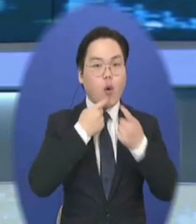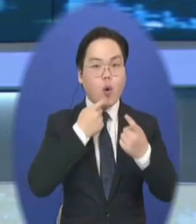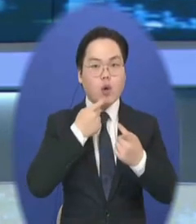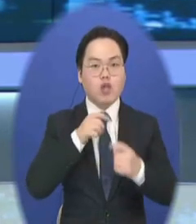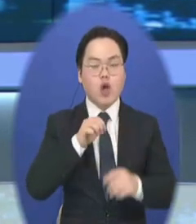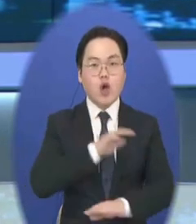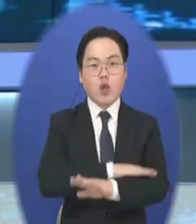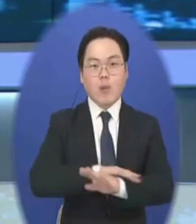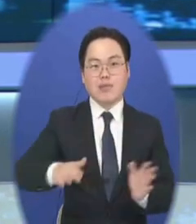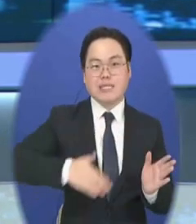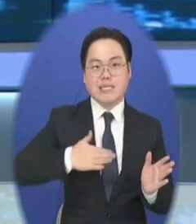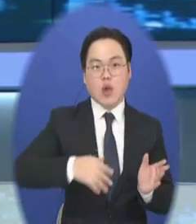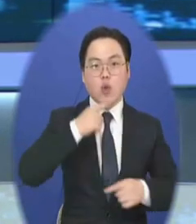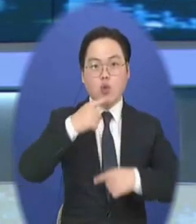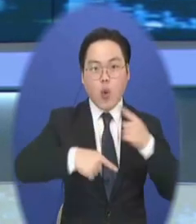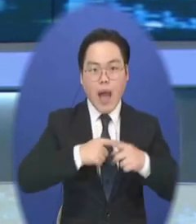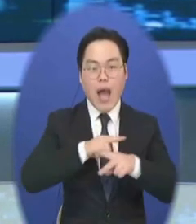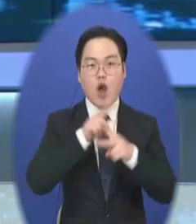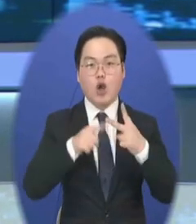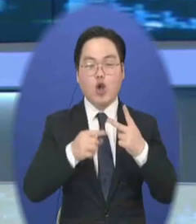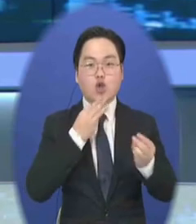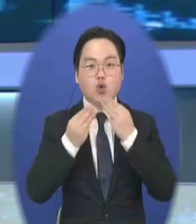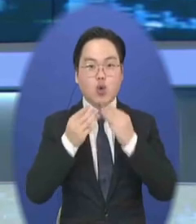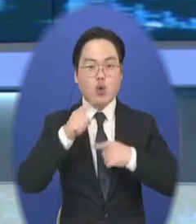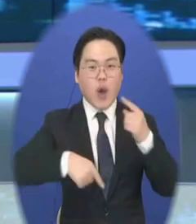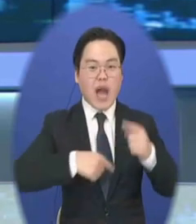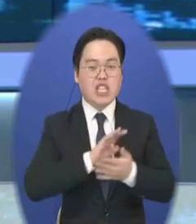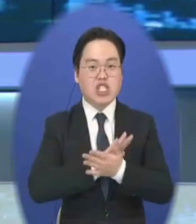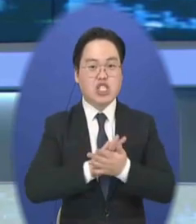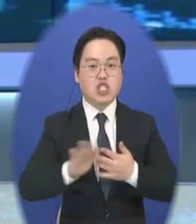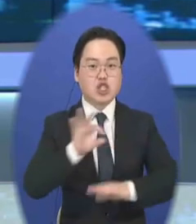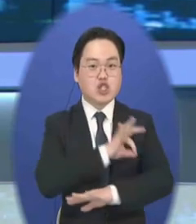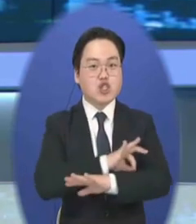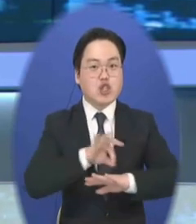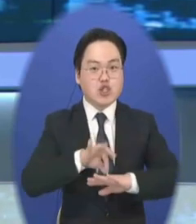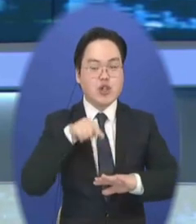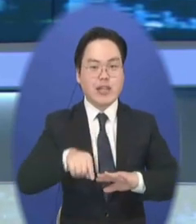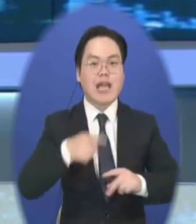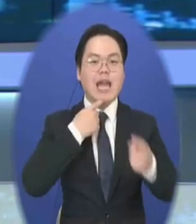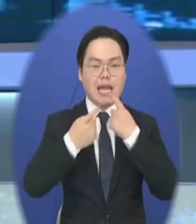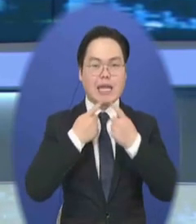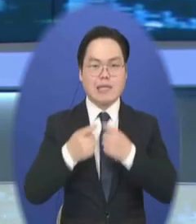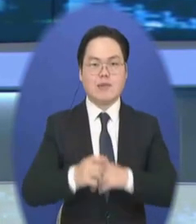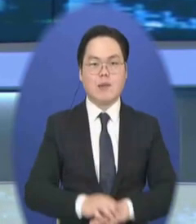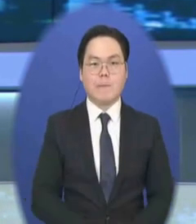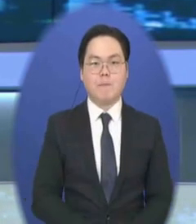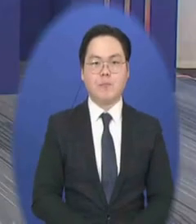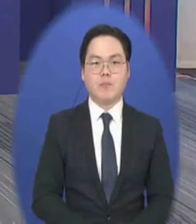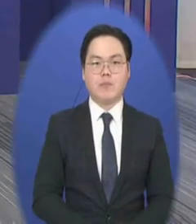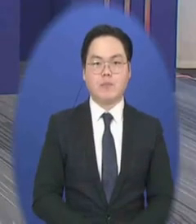төмөр замын тээврийн тухай болоод шүүхийн тухай хуулийн шинчилсэн найруулгын төсөл зэргийг хэлэлцсэн байна.